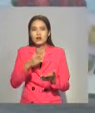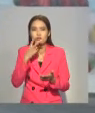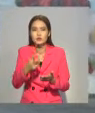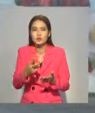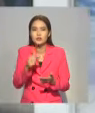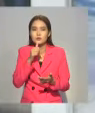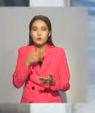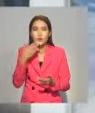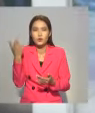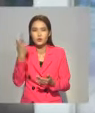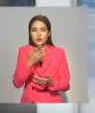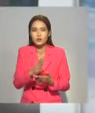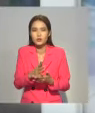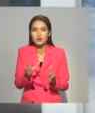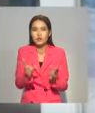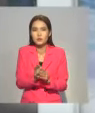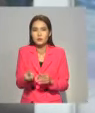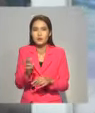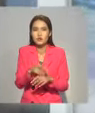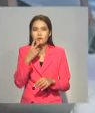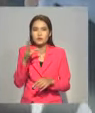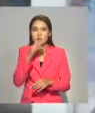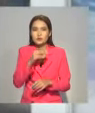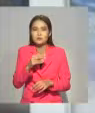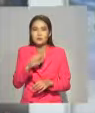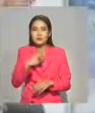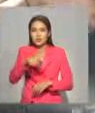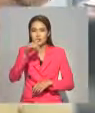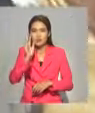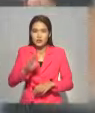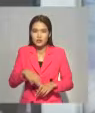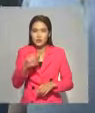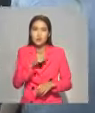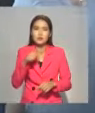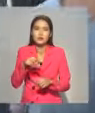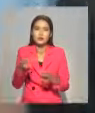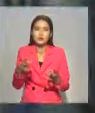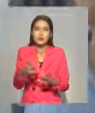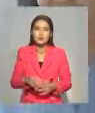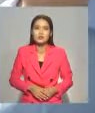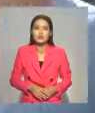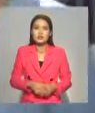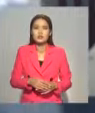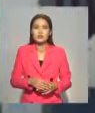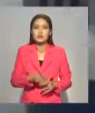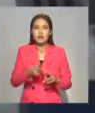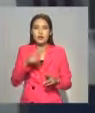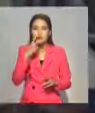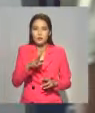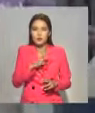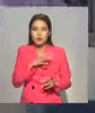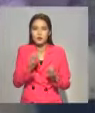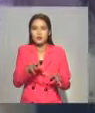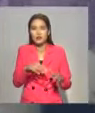камерадан көреді. Менімен бірге іздесе аласыздар ма? Жоқ, жоқ, іске дейін деп жатыр. Ренжімеңіз, іске дейін деп жатыр. Көрмедіңіз ба? Әнім еді осы маңда қалдырып